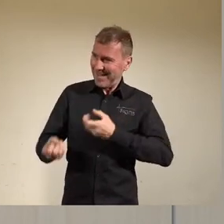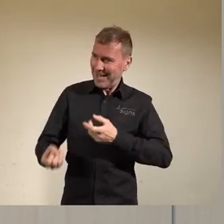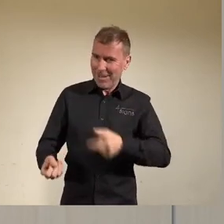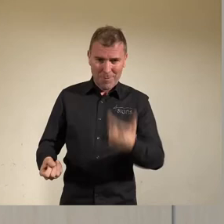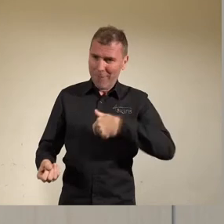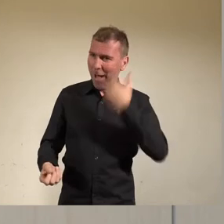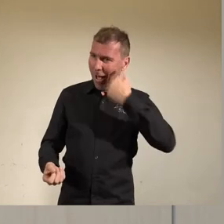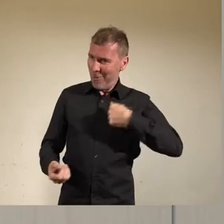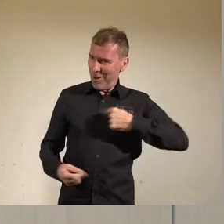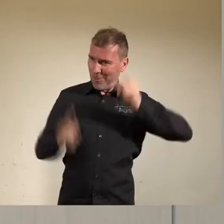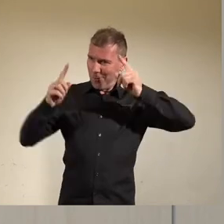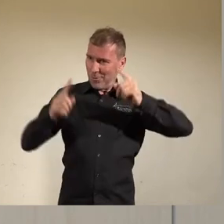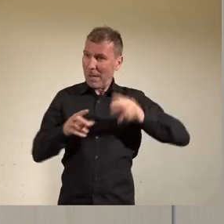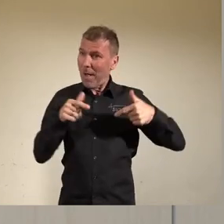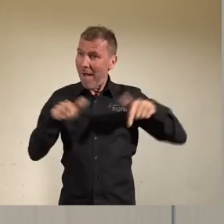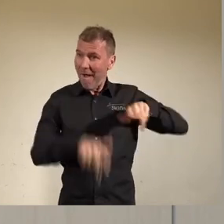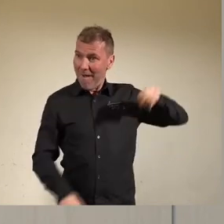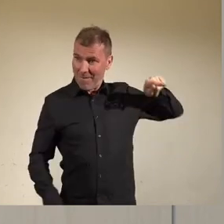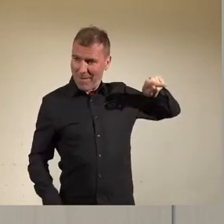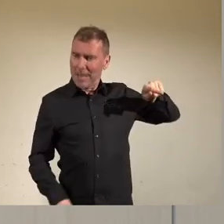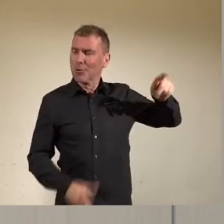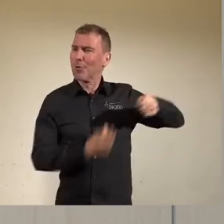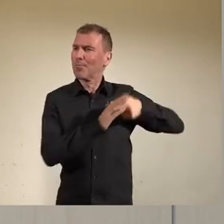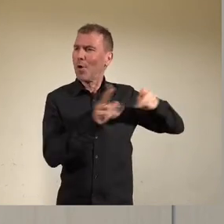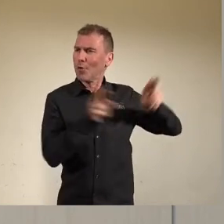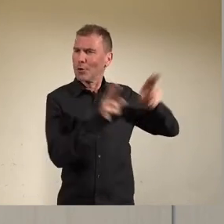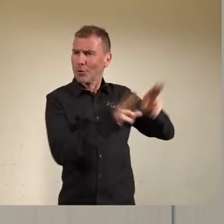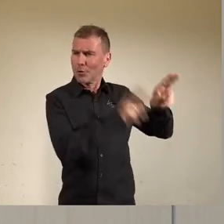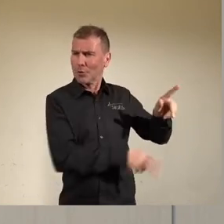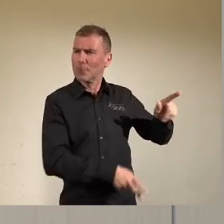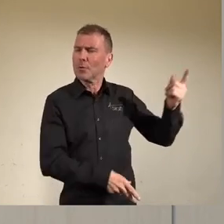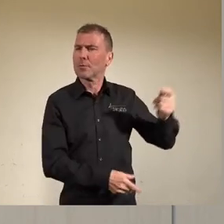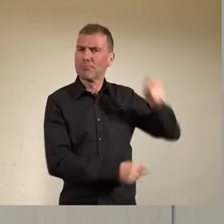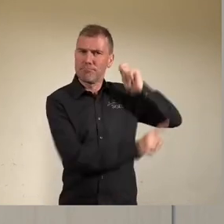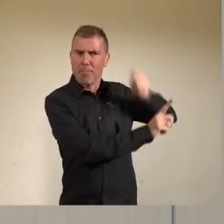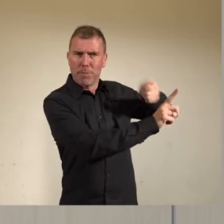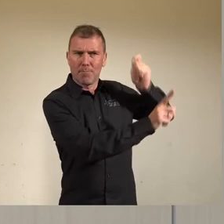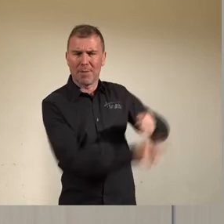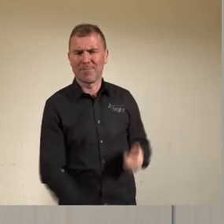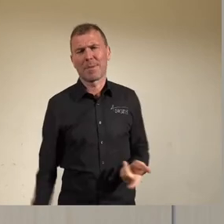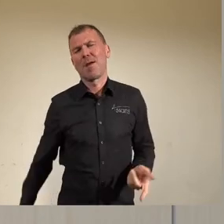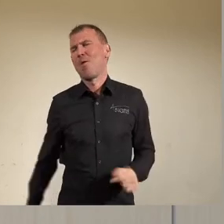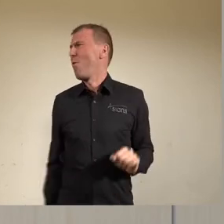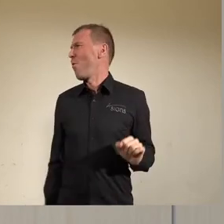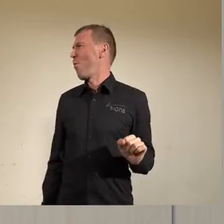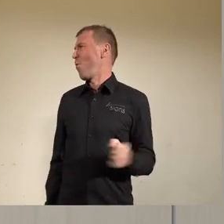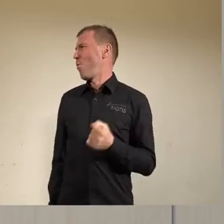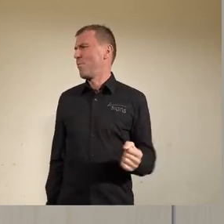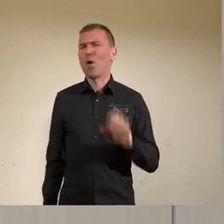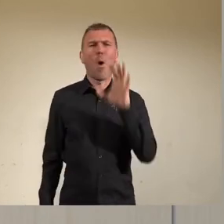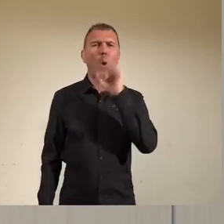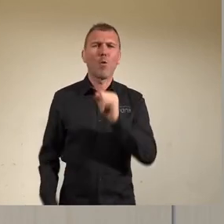aber gleichzeitig soll die Verwaltung die Prügel für die Kürzungen und Einsparungen einstecken. Wie entlarvend, kann ich nur sagen.